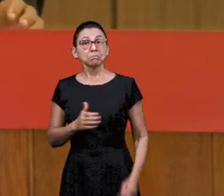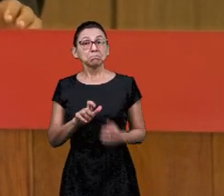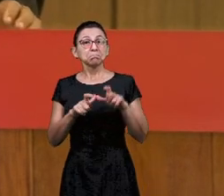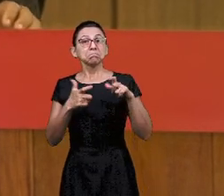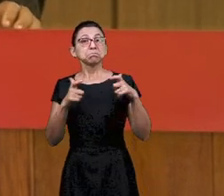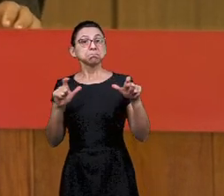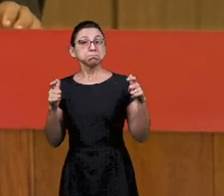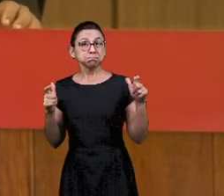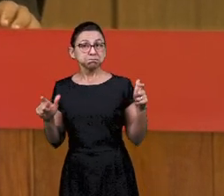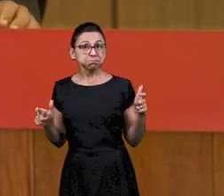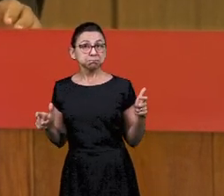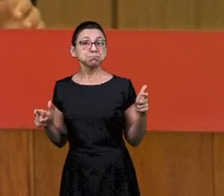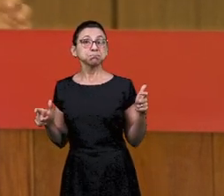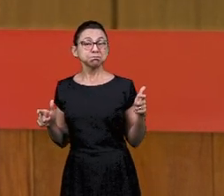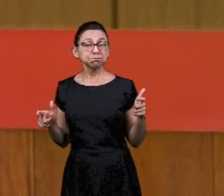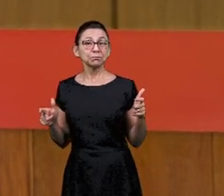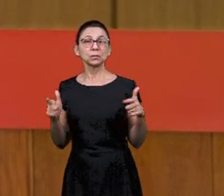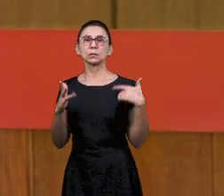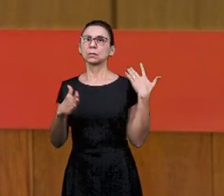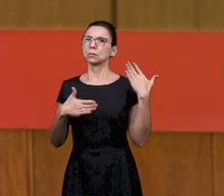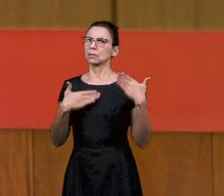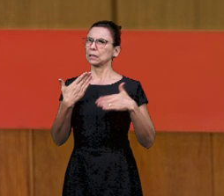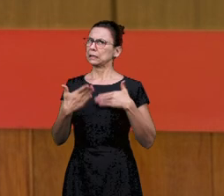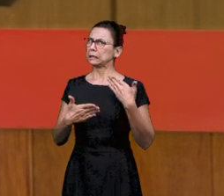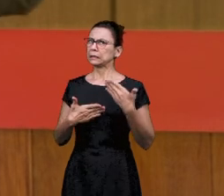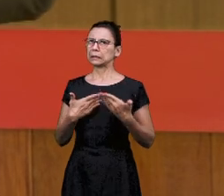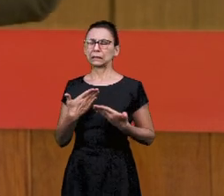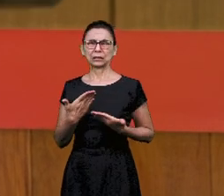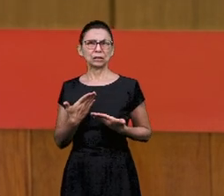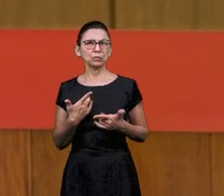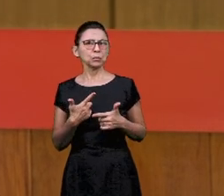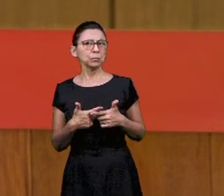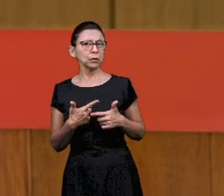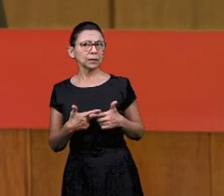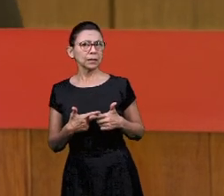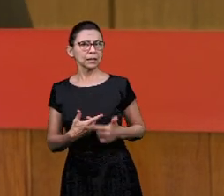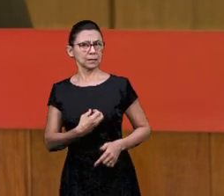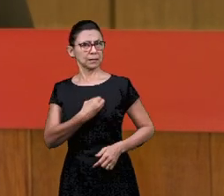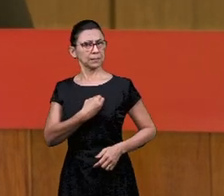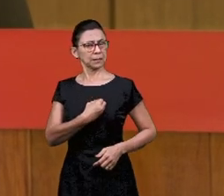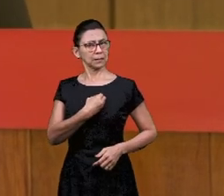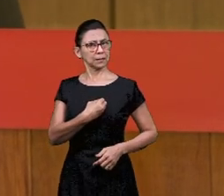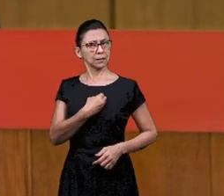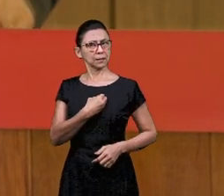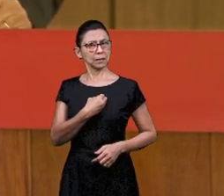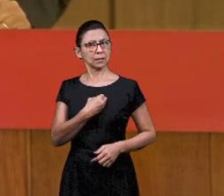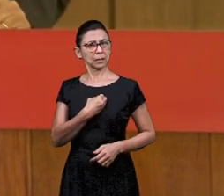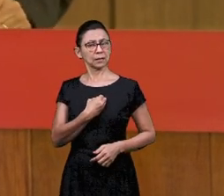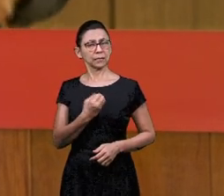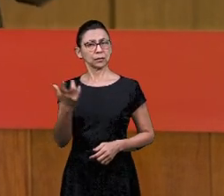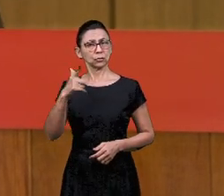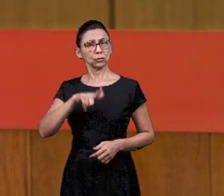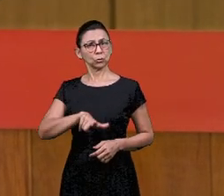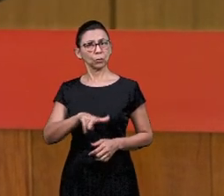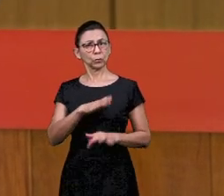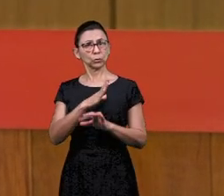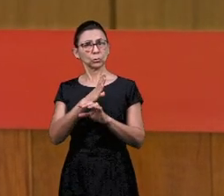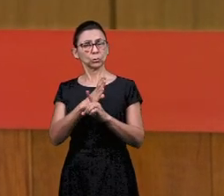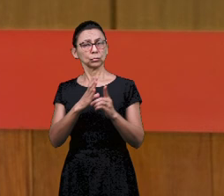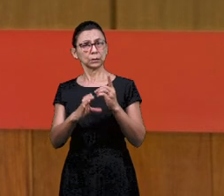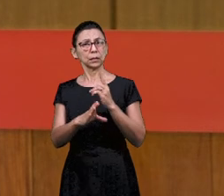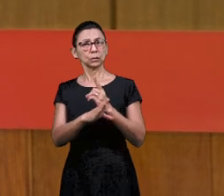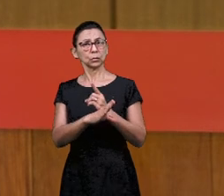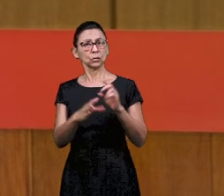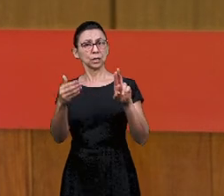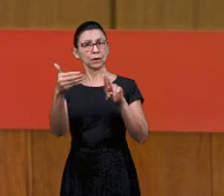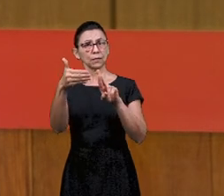Et cela nous réjouit beaucoup parce que nous savons que cette participation, elle se reflète dans le culte du soir parce que